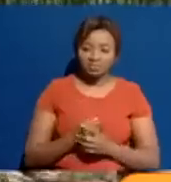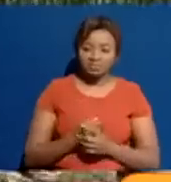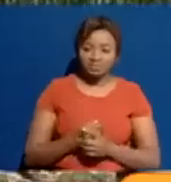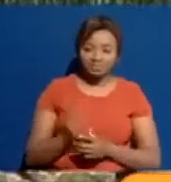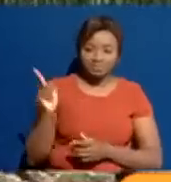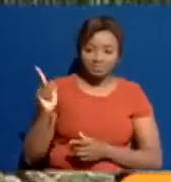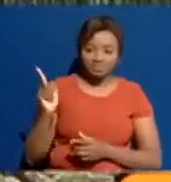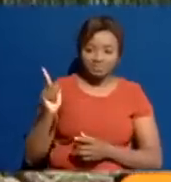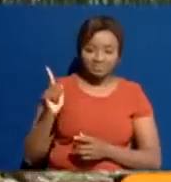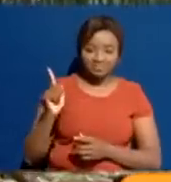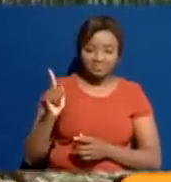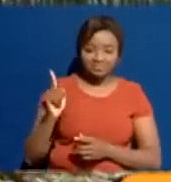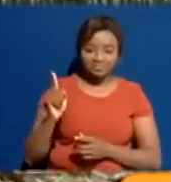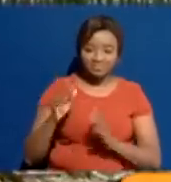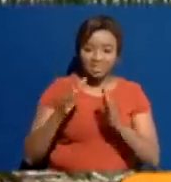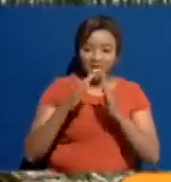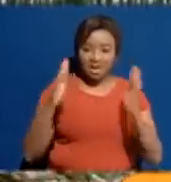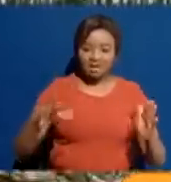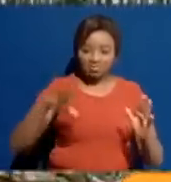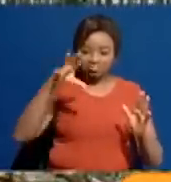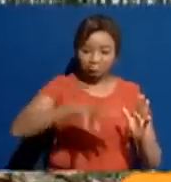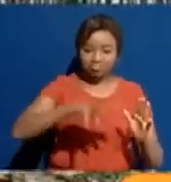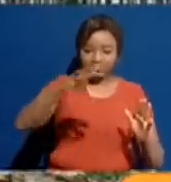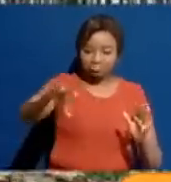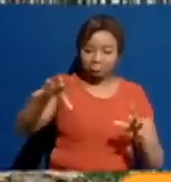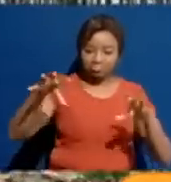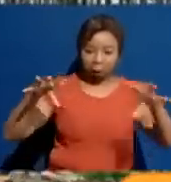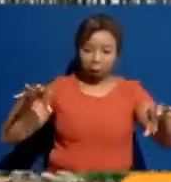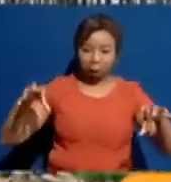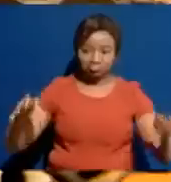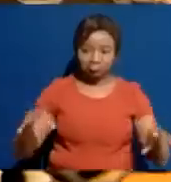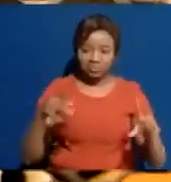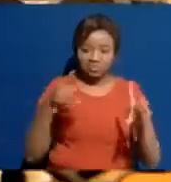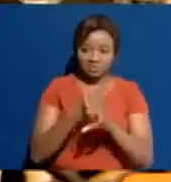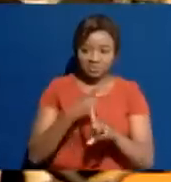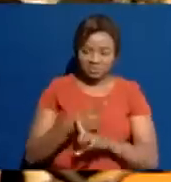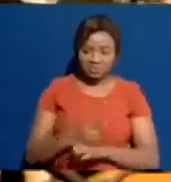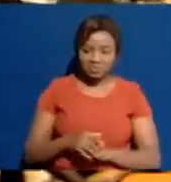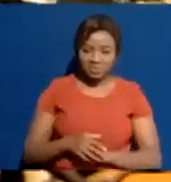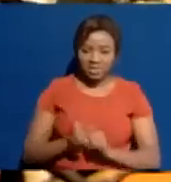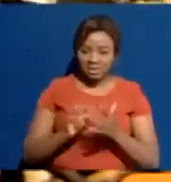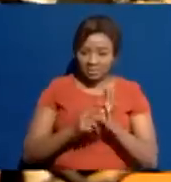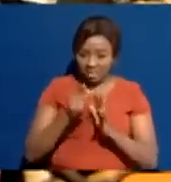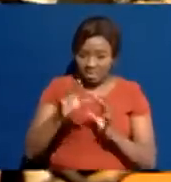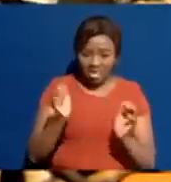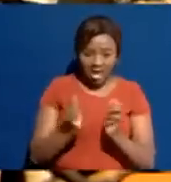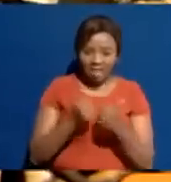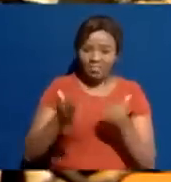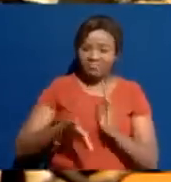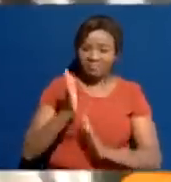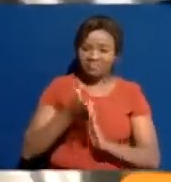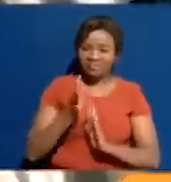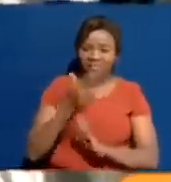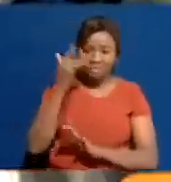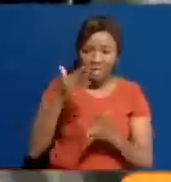moja, walijenga vibanda vya mabati katika maeneo kadhaa ya ardhi hiyo. Ni dhahiri kuwa ujenzi huo ulifanywa kwa haraka.